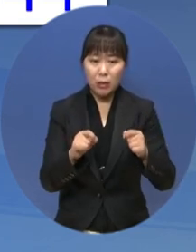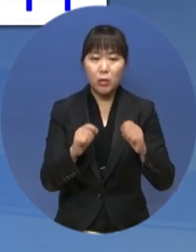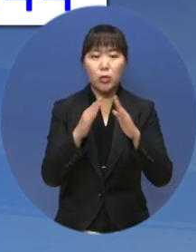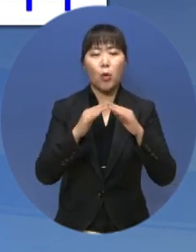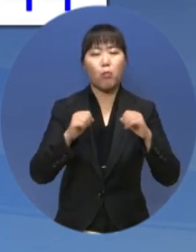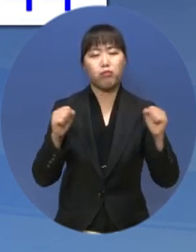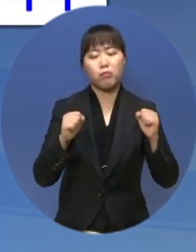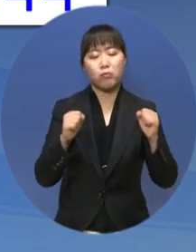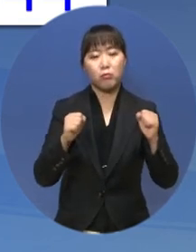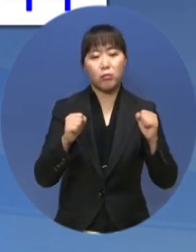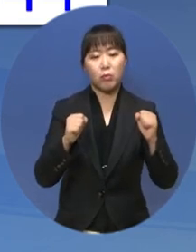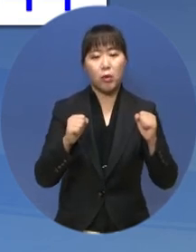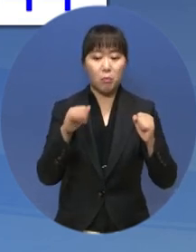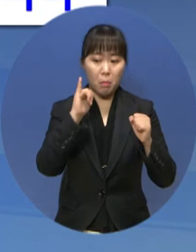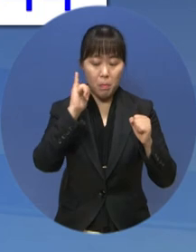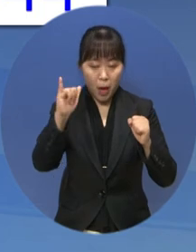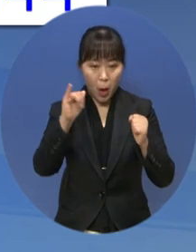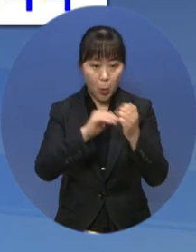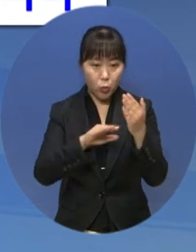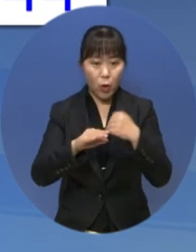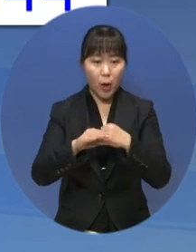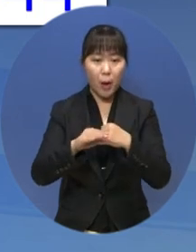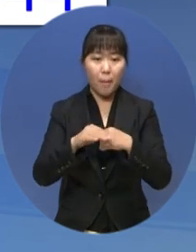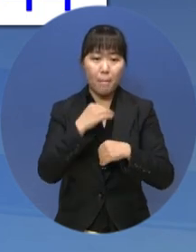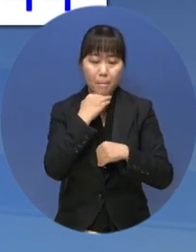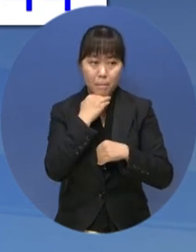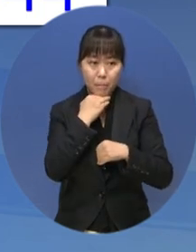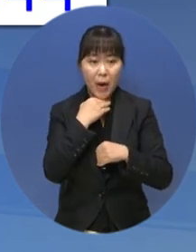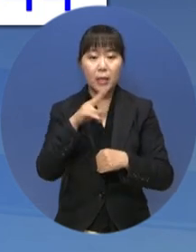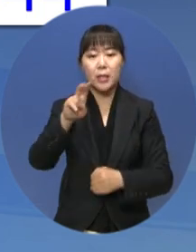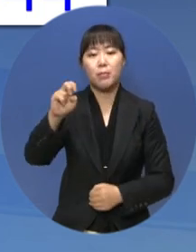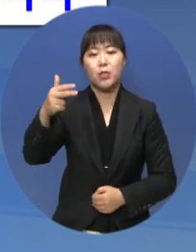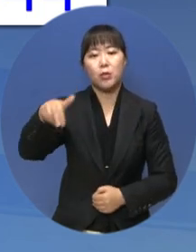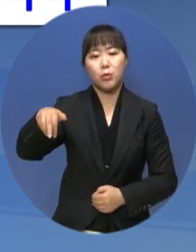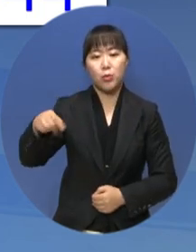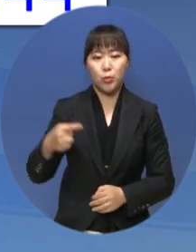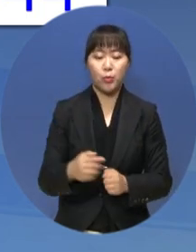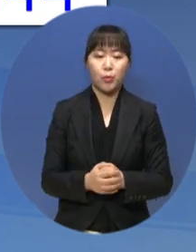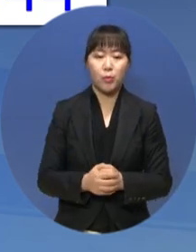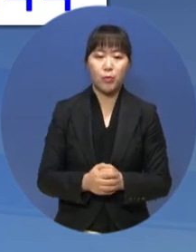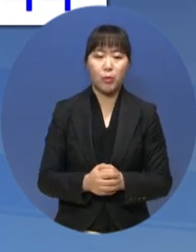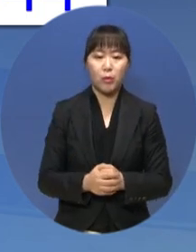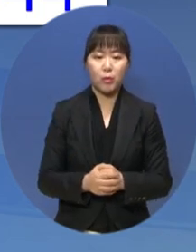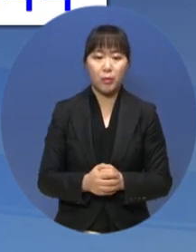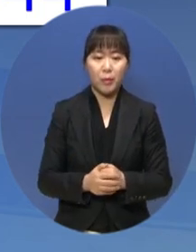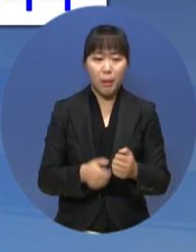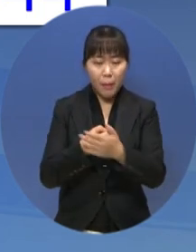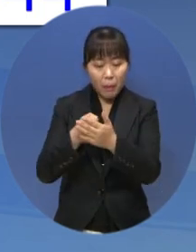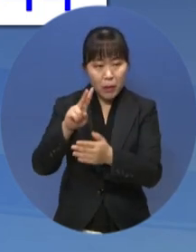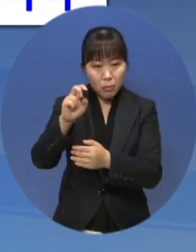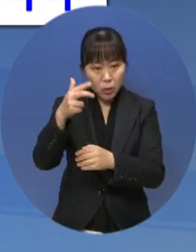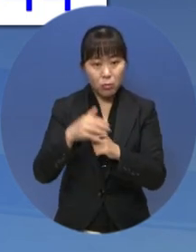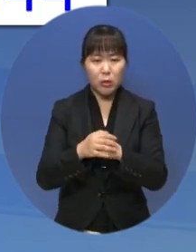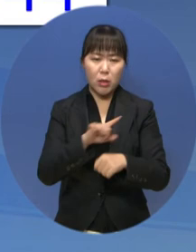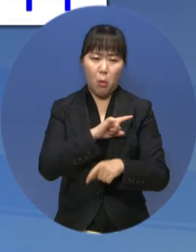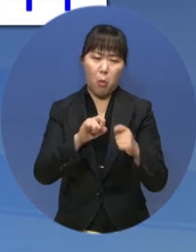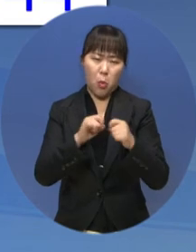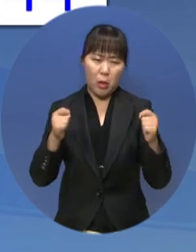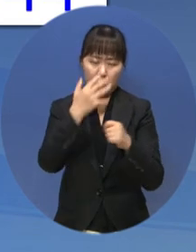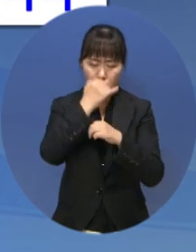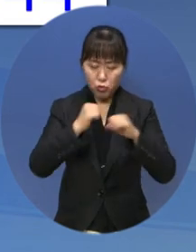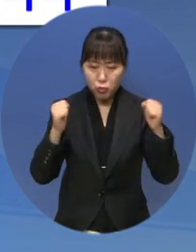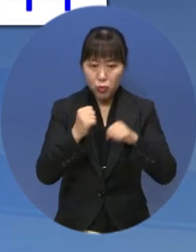전북으로 승차콜 요청 후 배차까지 27초가 소요된 반면 가장 오래 걸린 지역은